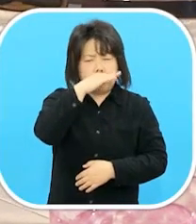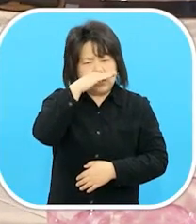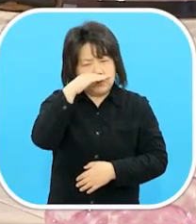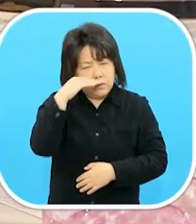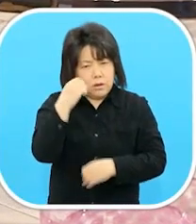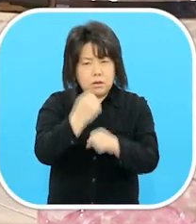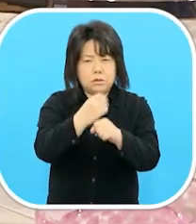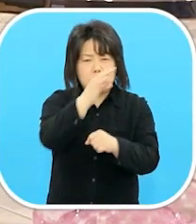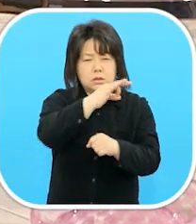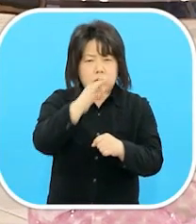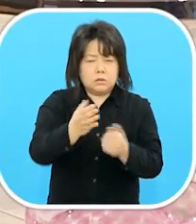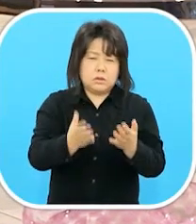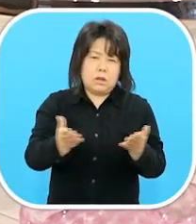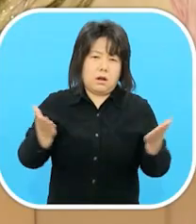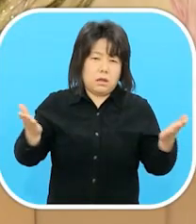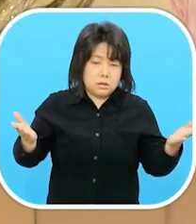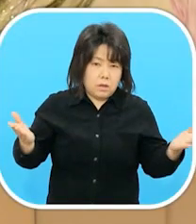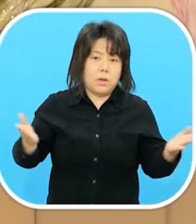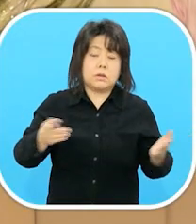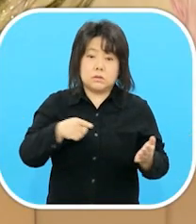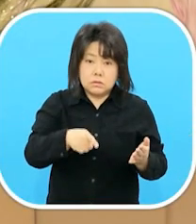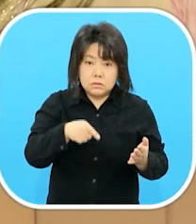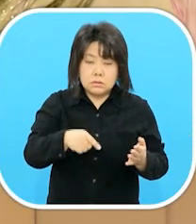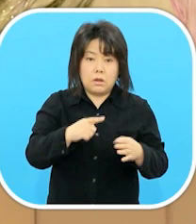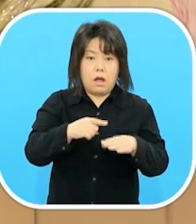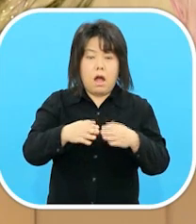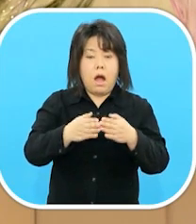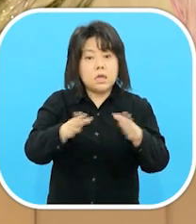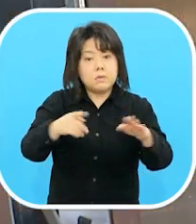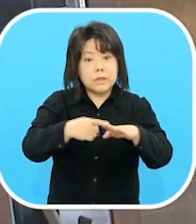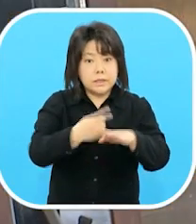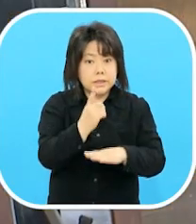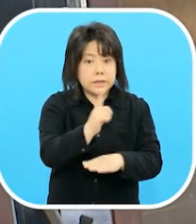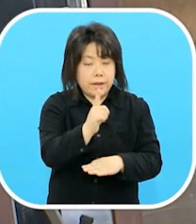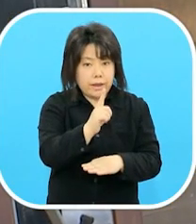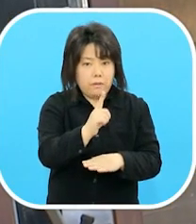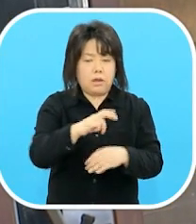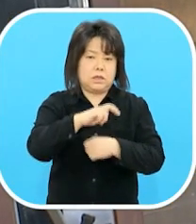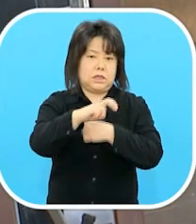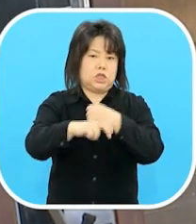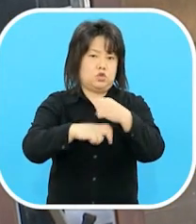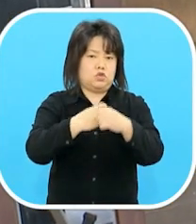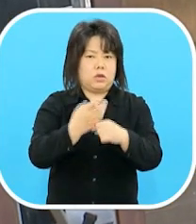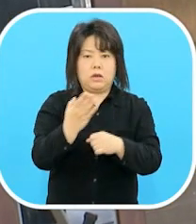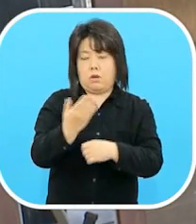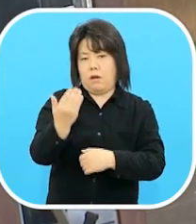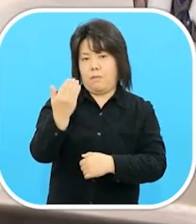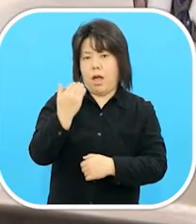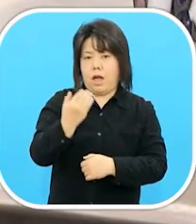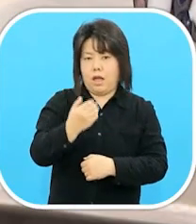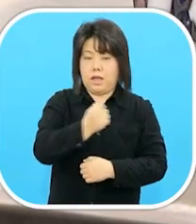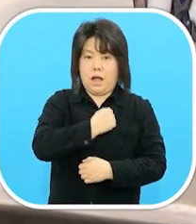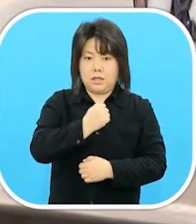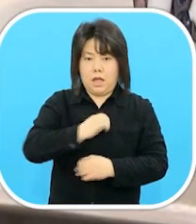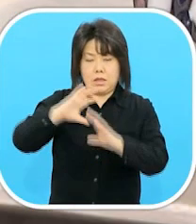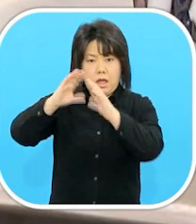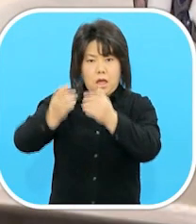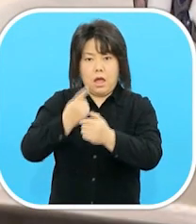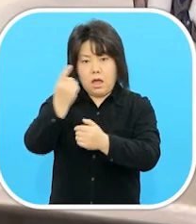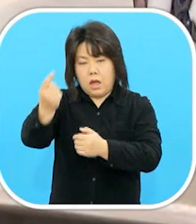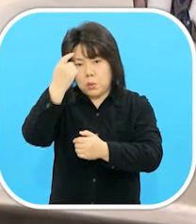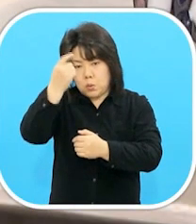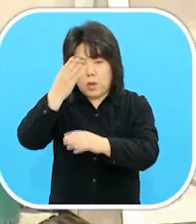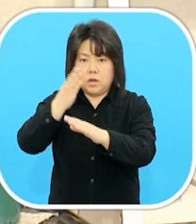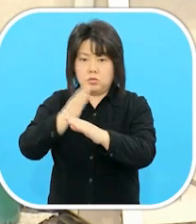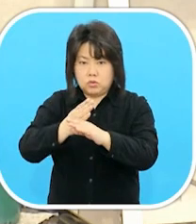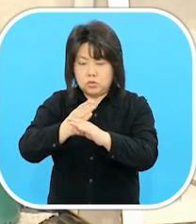の数々並んでますけれども、始めたきっかけって何だったんですか？ 約20年ぐらい前なんですけども、カナダに留学中に吹きガラス